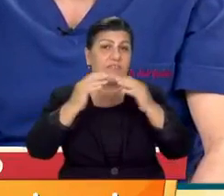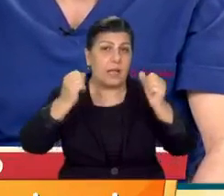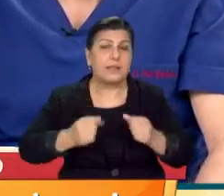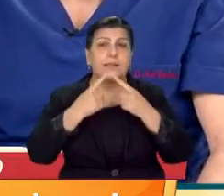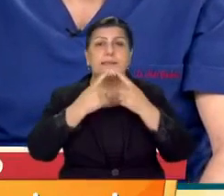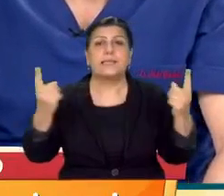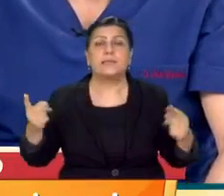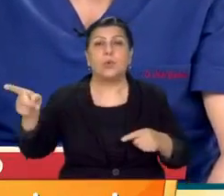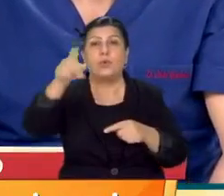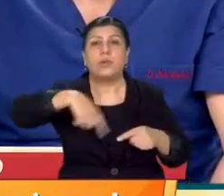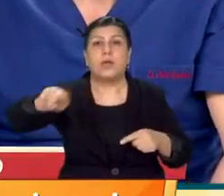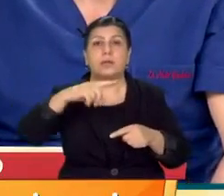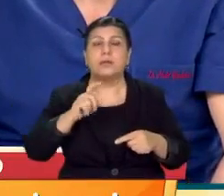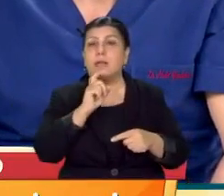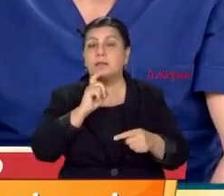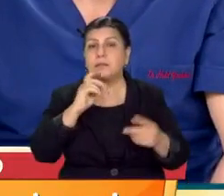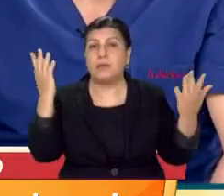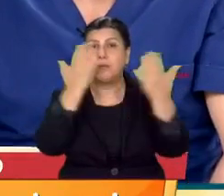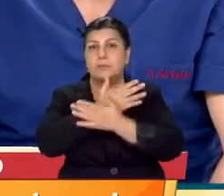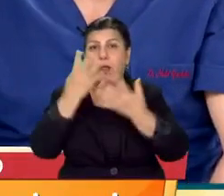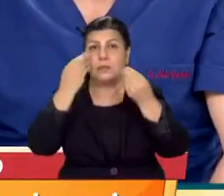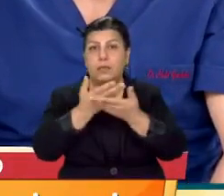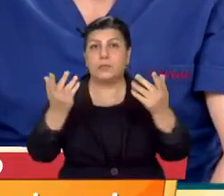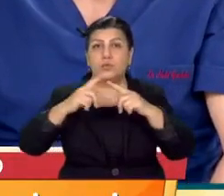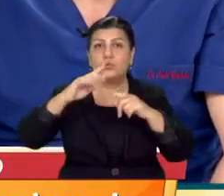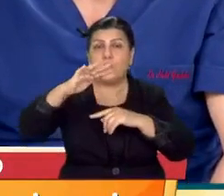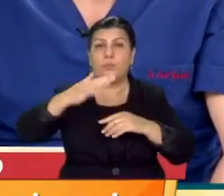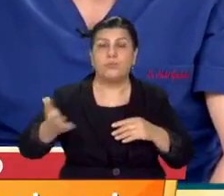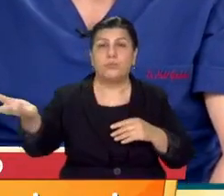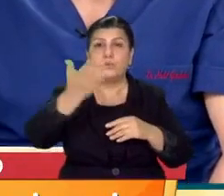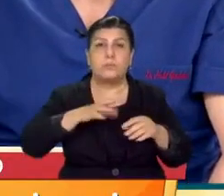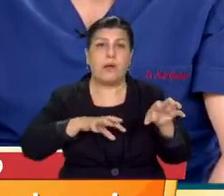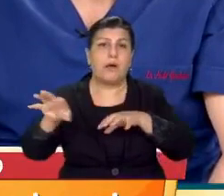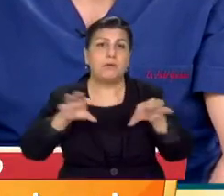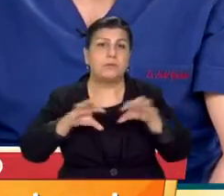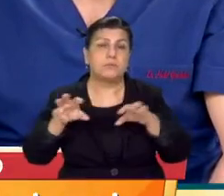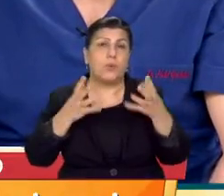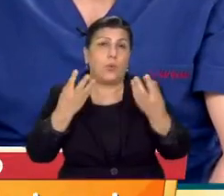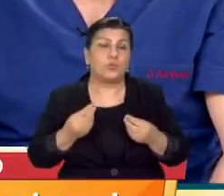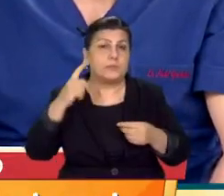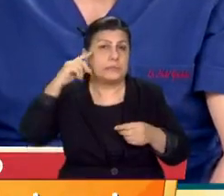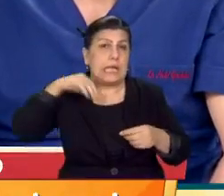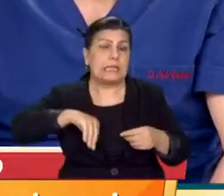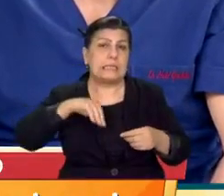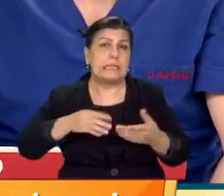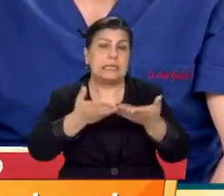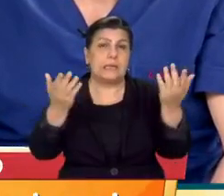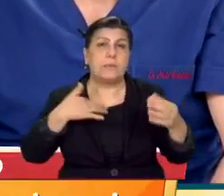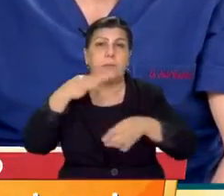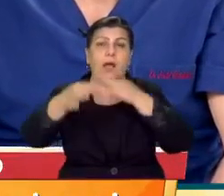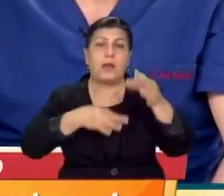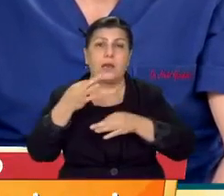evde kalın Dedi Onlara ama yanlış anlaşıldı bu toplumda böyle bir ayrımcılığa Uğradılar Sanki benim